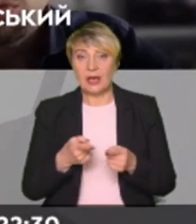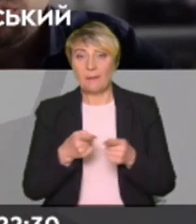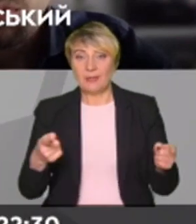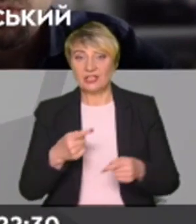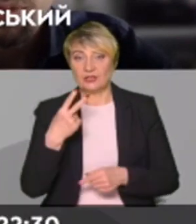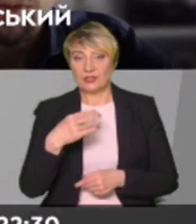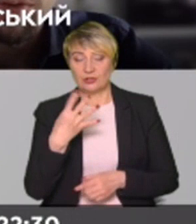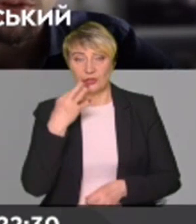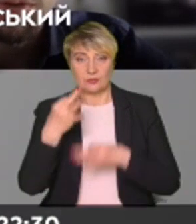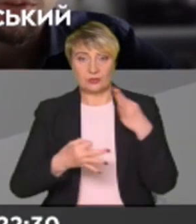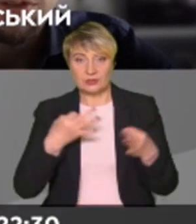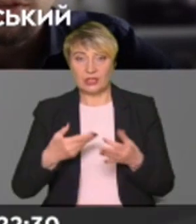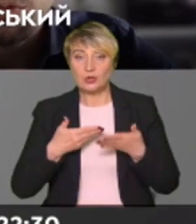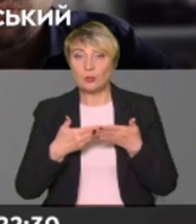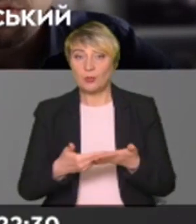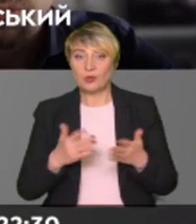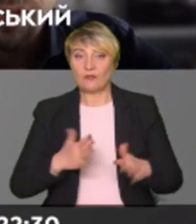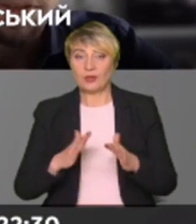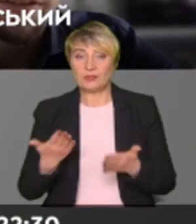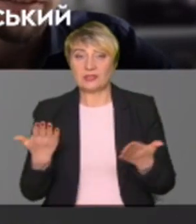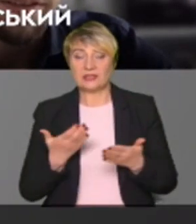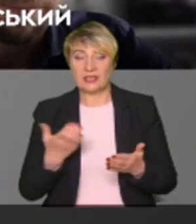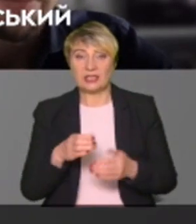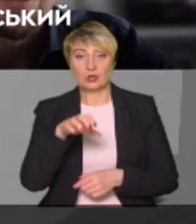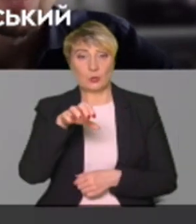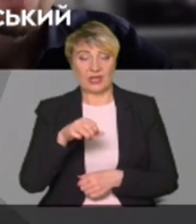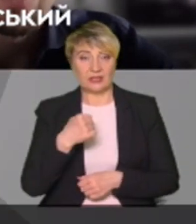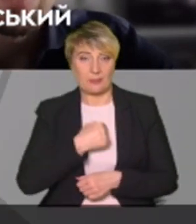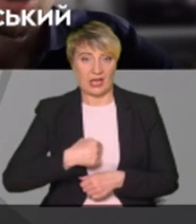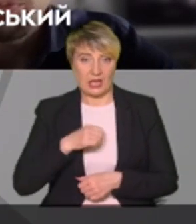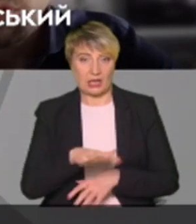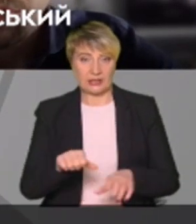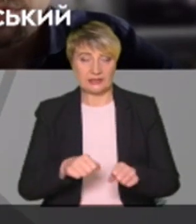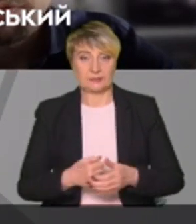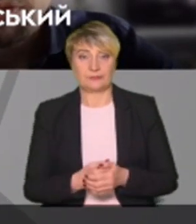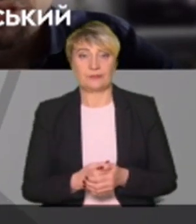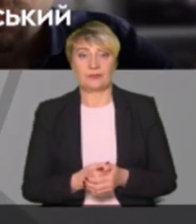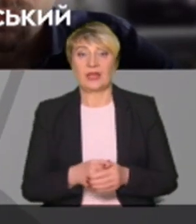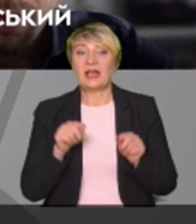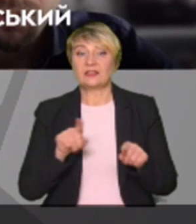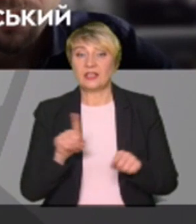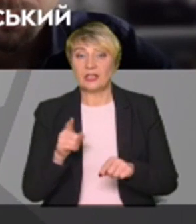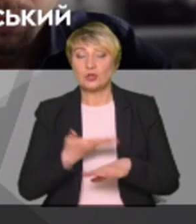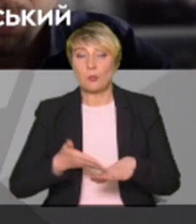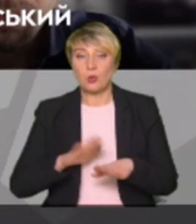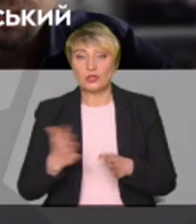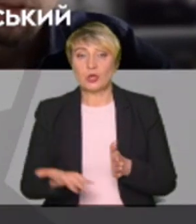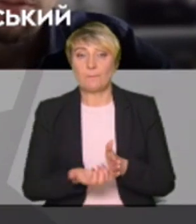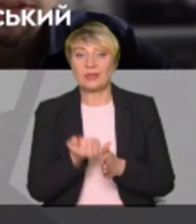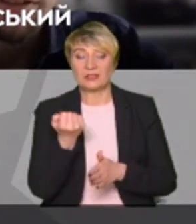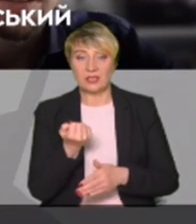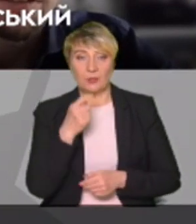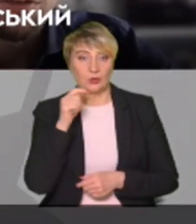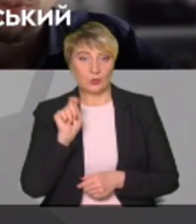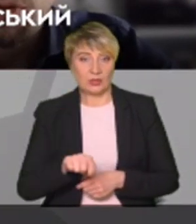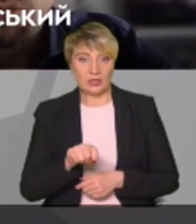відповідну допомогу у випадку, якщо хтось стане суб'єктом агресії. Але те, що Польща підтримує Україну станом на сьогодні в тих